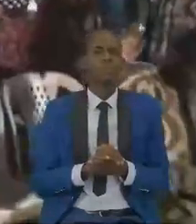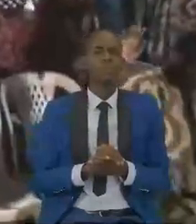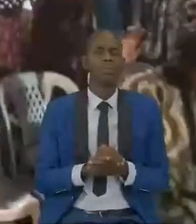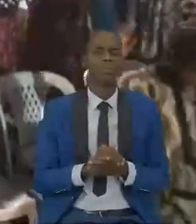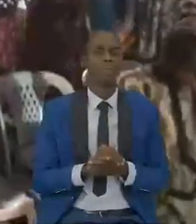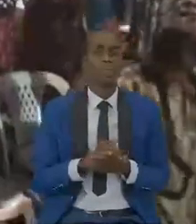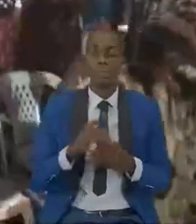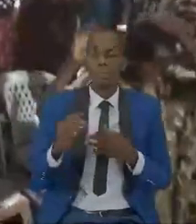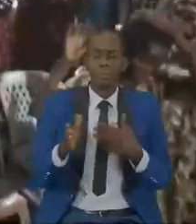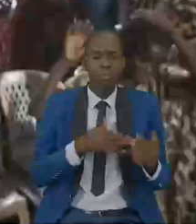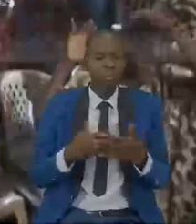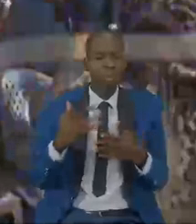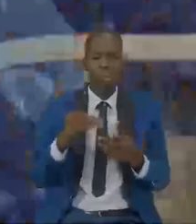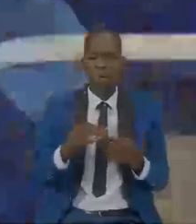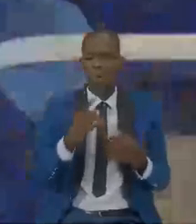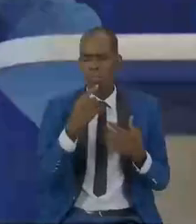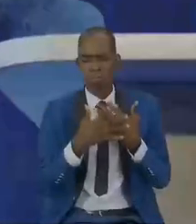de Jésus-Christ.